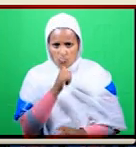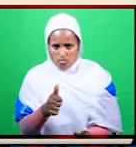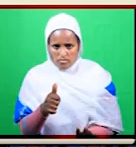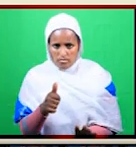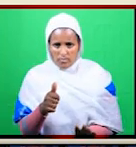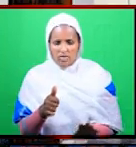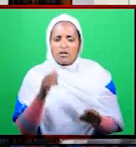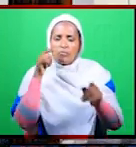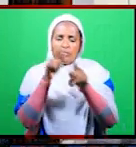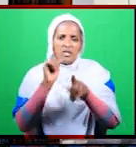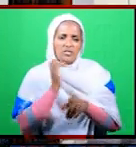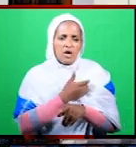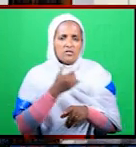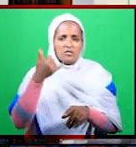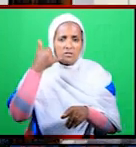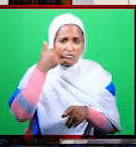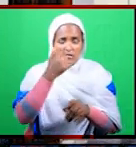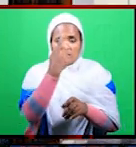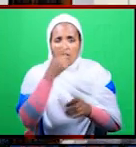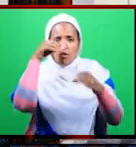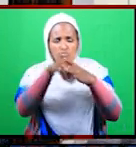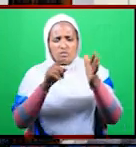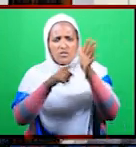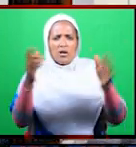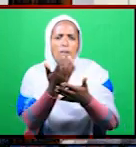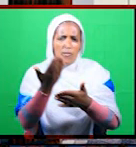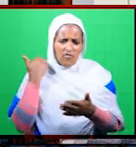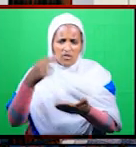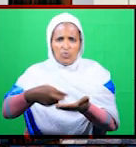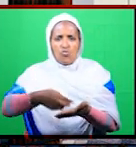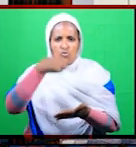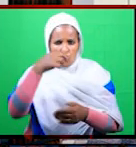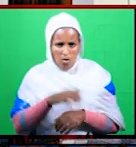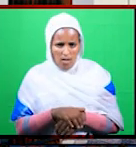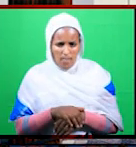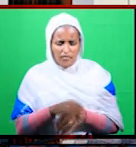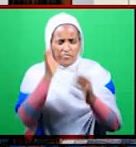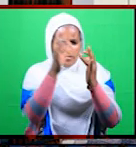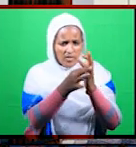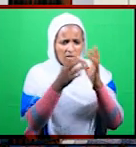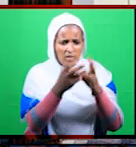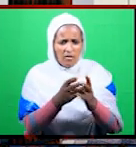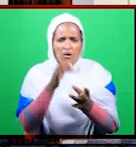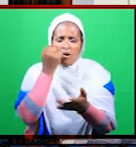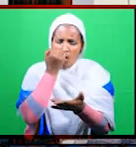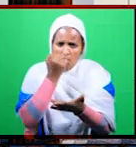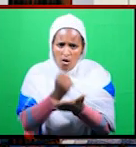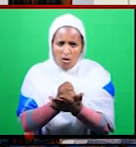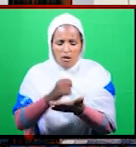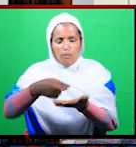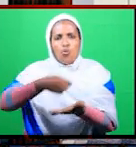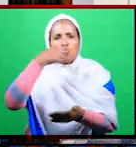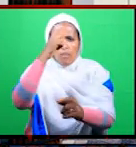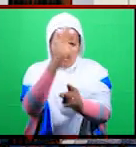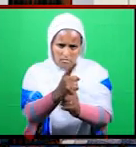ጠቃሚ እንጂ ጎጂ አይደለም። በእህታችን ጥያቄ ውስጥ እንደተገለጸው ከዚህ በፊት ቆርበዋል። ትዳራቸውን ያተሙት